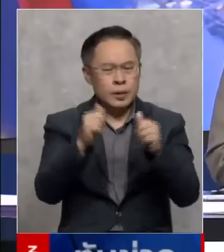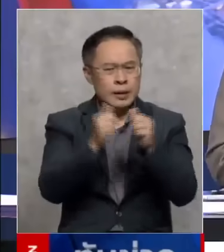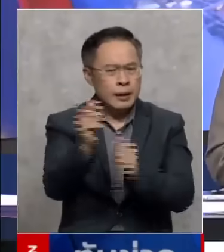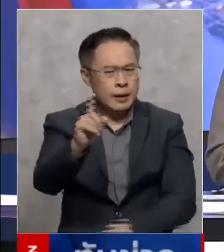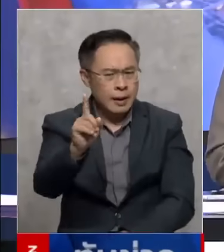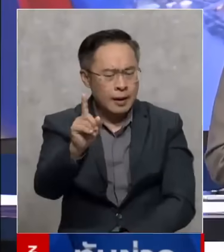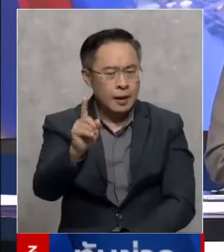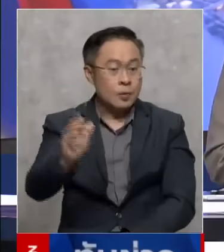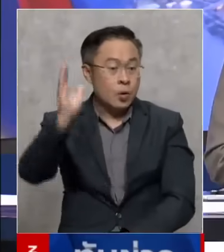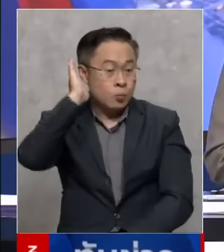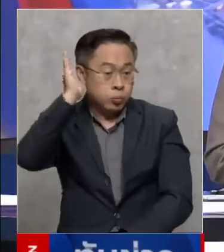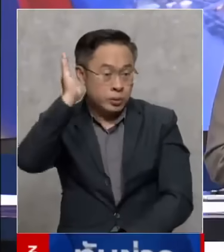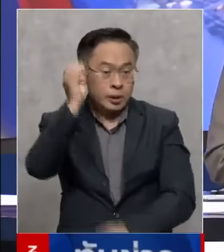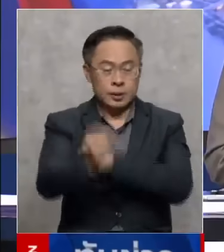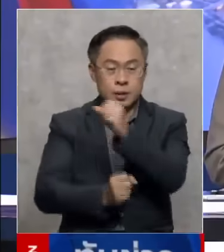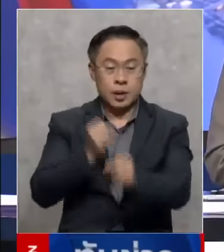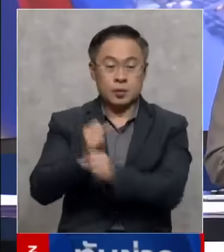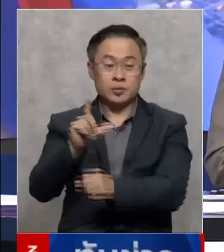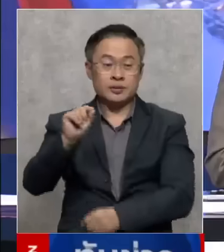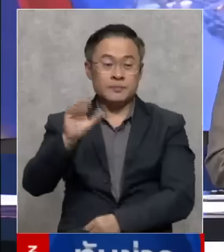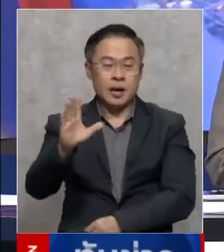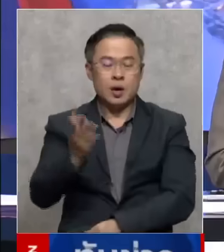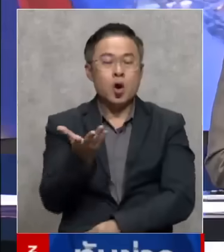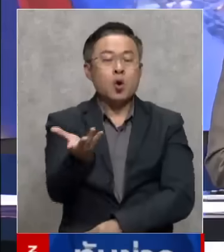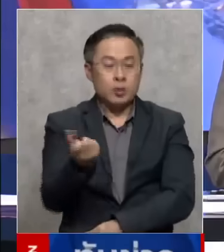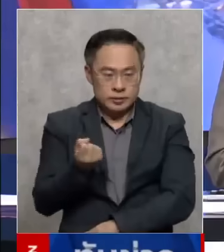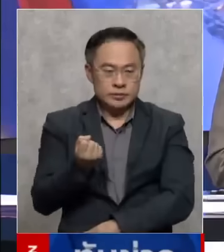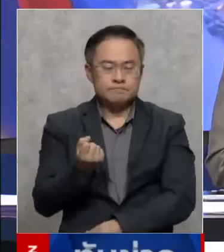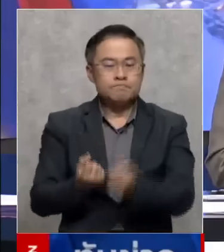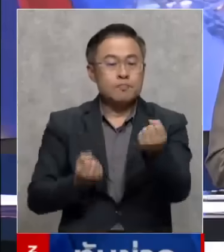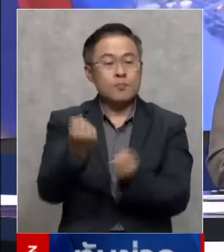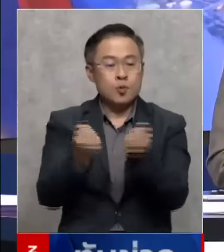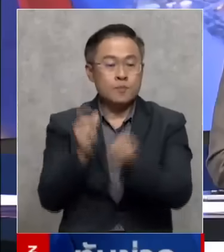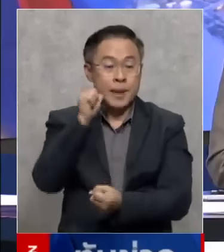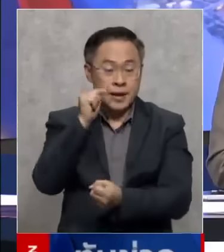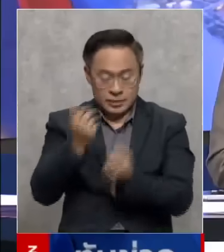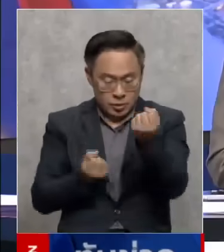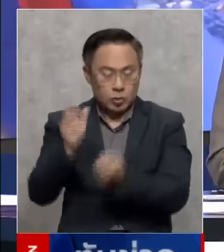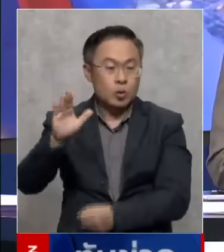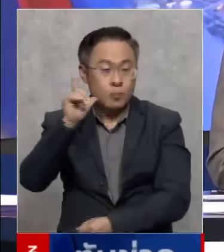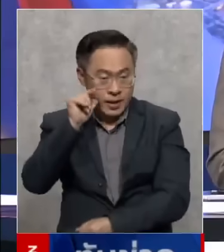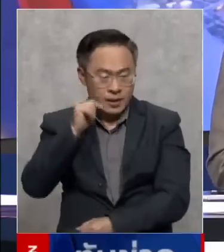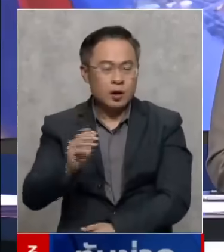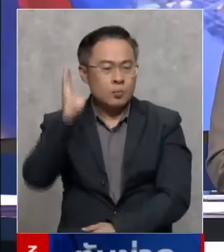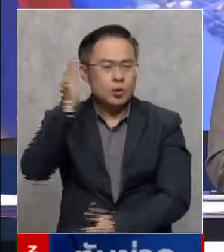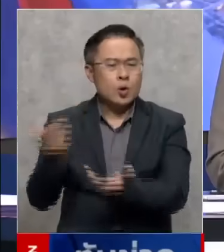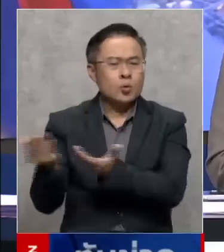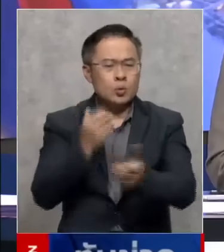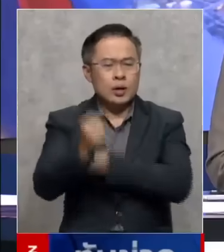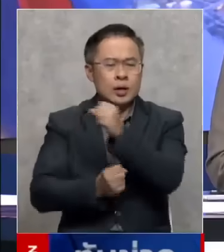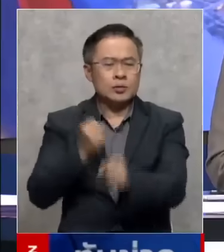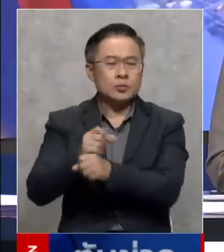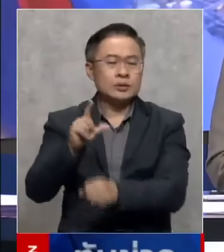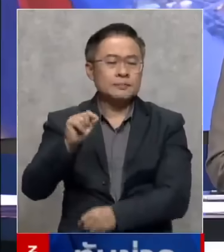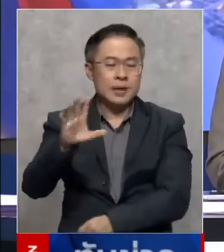อีกแล้วนะคะหนุ่มวัย 25ปีไปขอยืมรถของแม่บอกว่าแม่ขอยืมรถหน่อยเดี๋ยวจะไปเที่ยวแต่ปรากฏว่าไม่